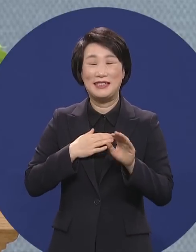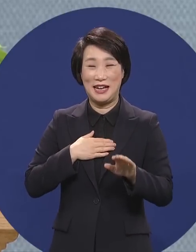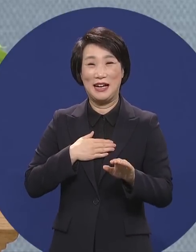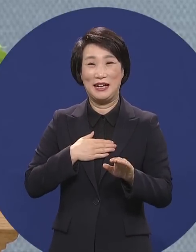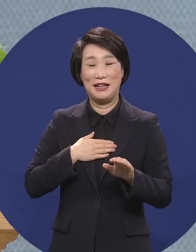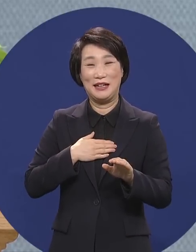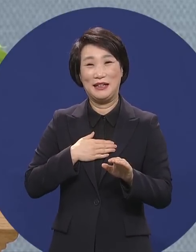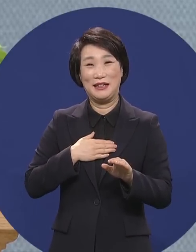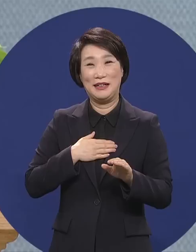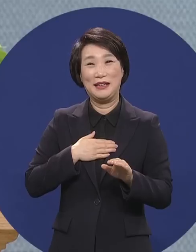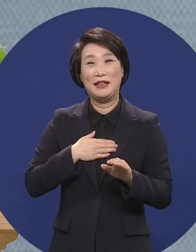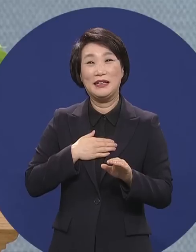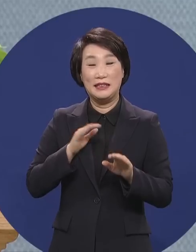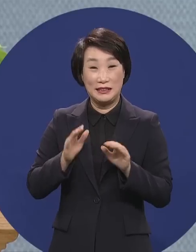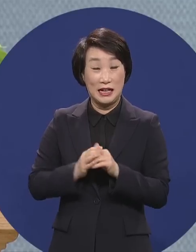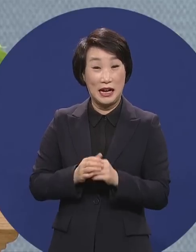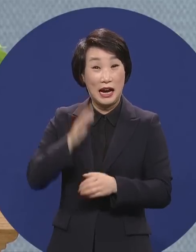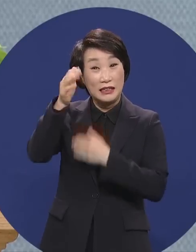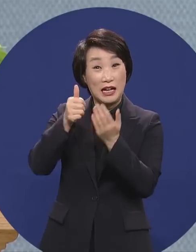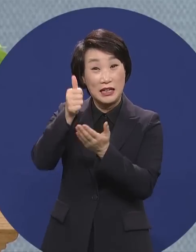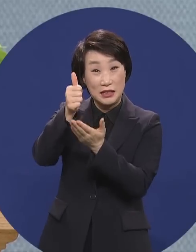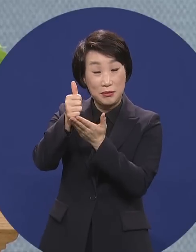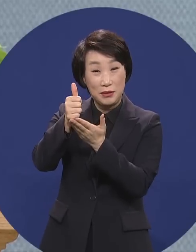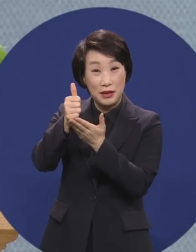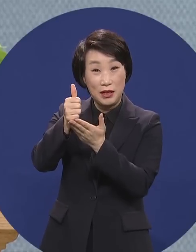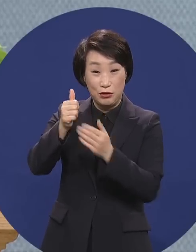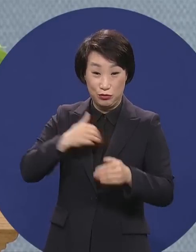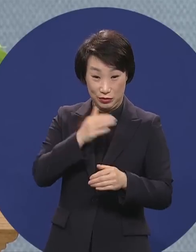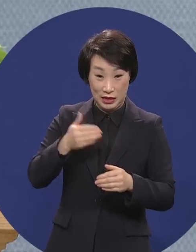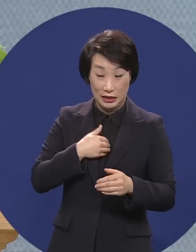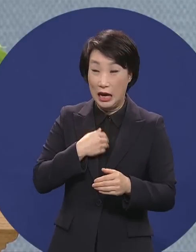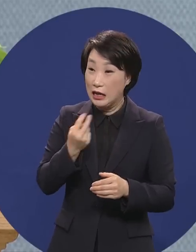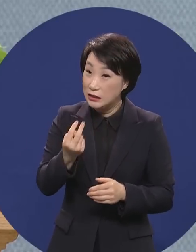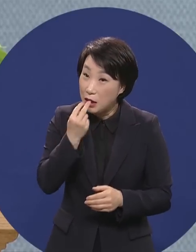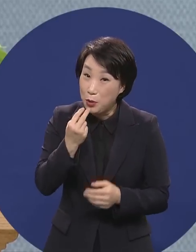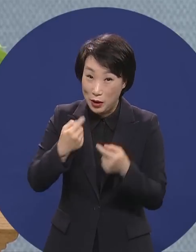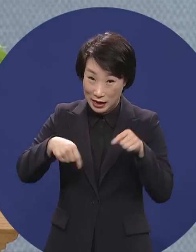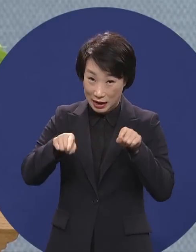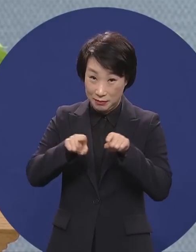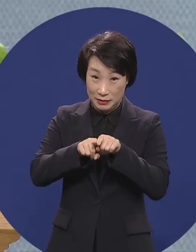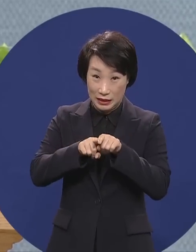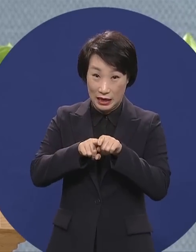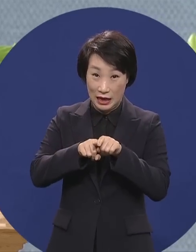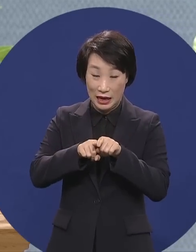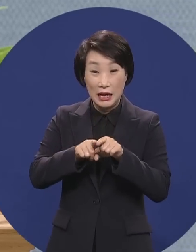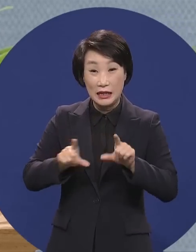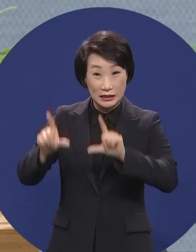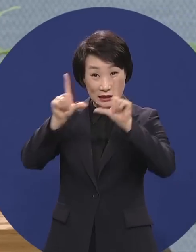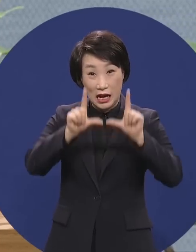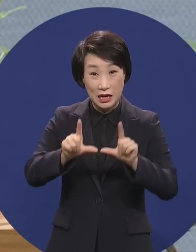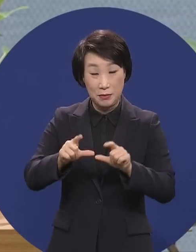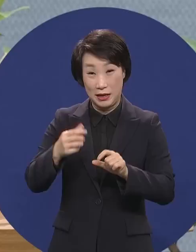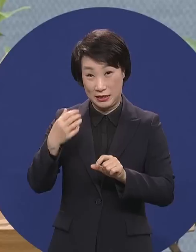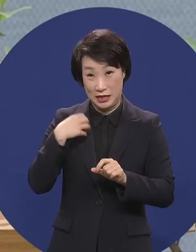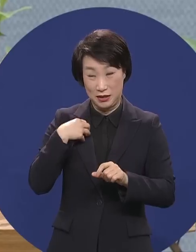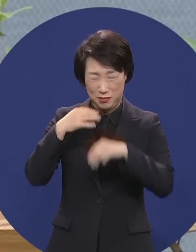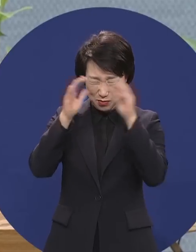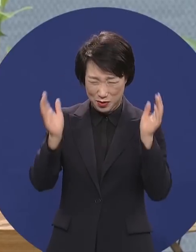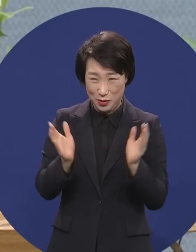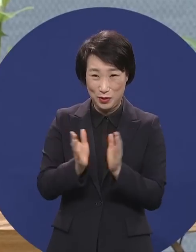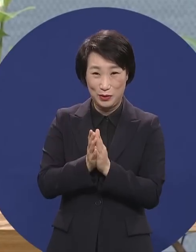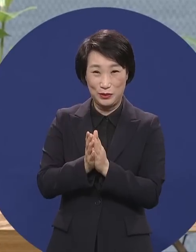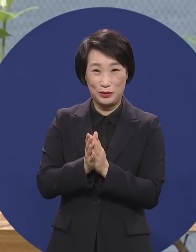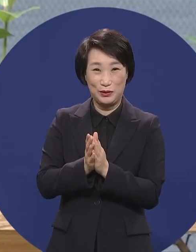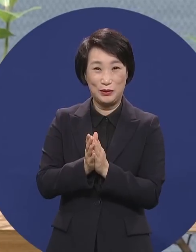피조물에게 자기가 살아갈 생명과 함께 삶의 책임을 다